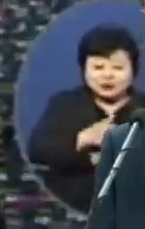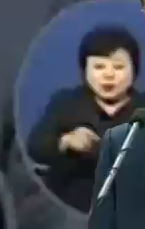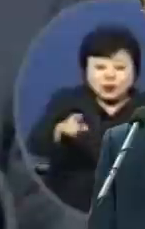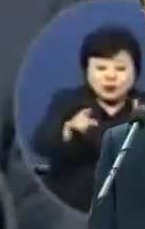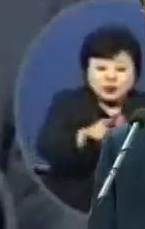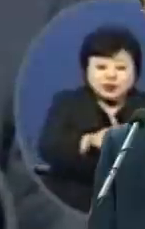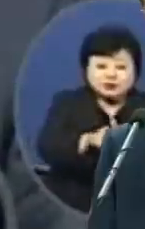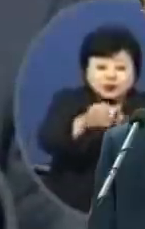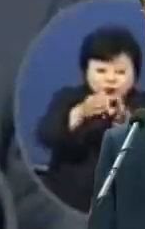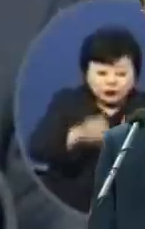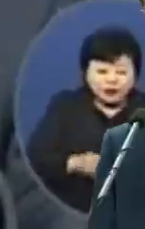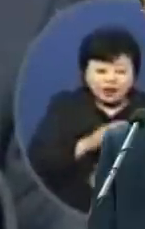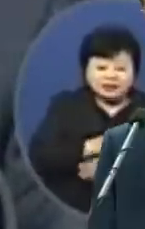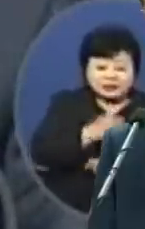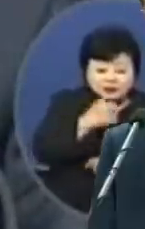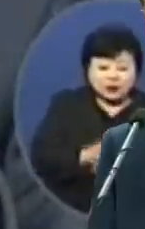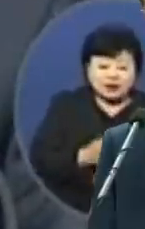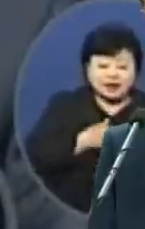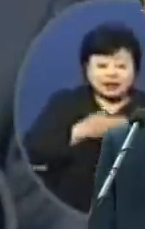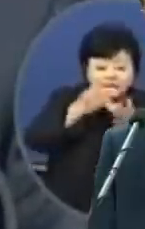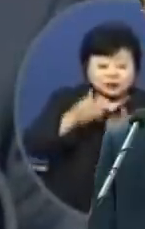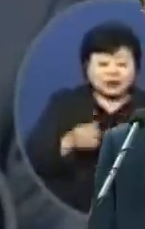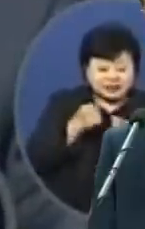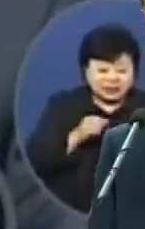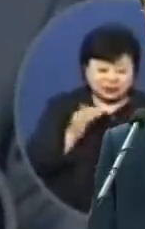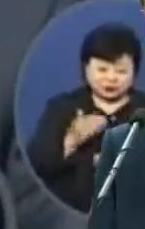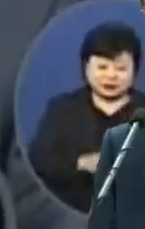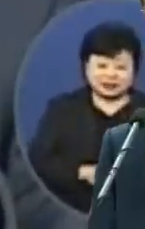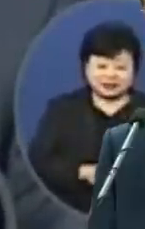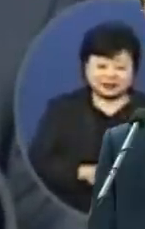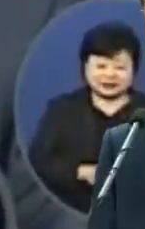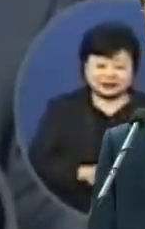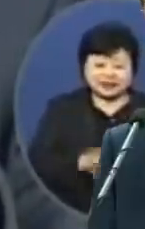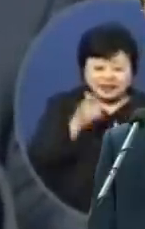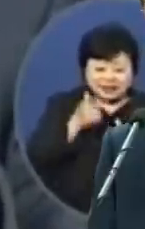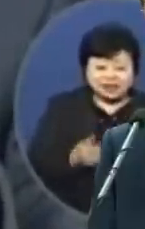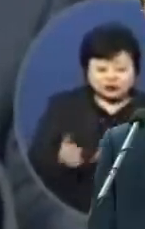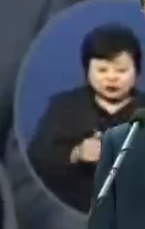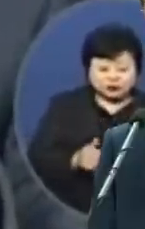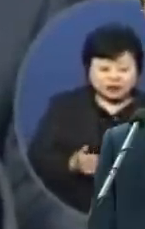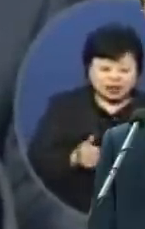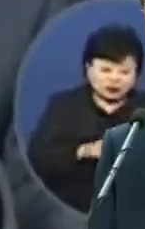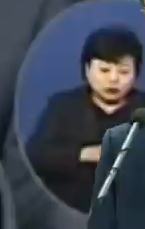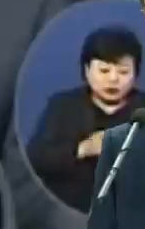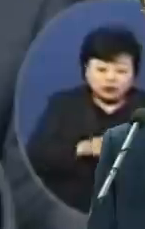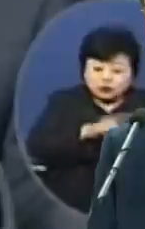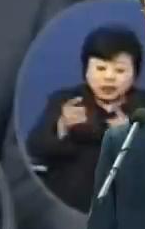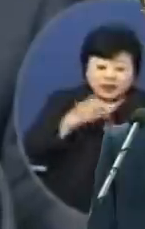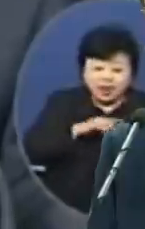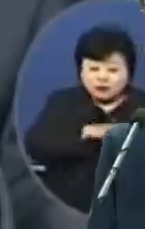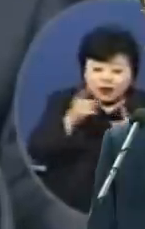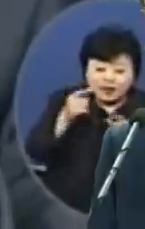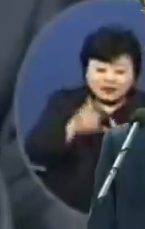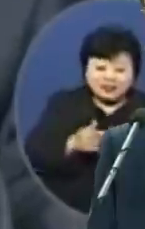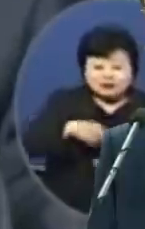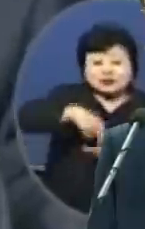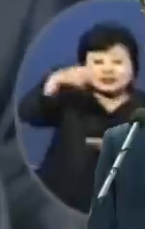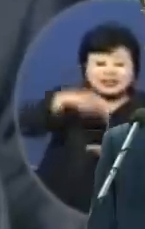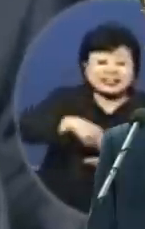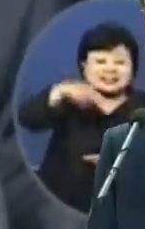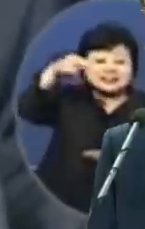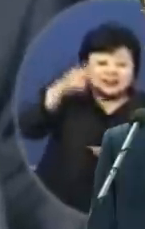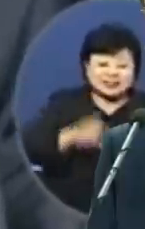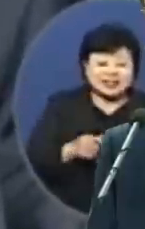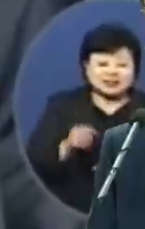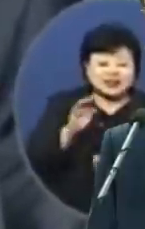믿음으로 말미암아 그리스도가 나를 통하여 살아주시는 것입니다. 예수 죽음 내 죽음, 예수 부활 내 부활, 예수 승천 내 승천,